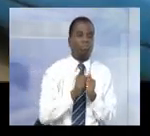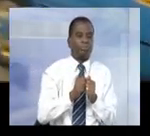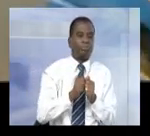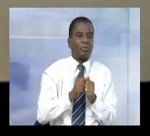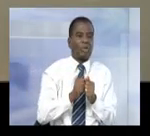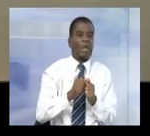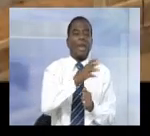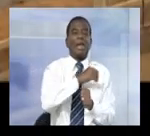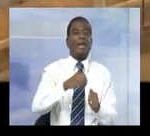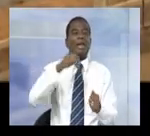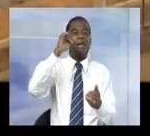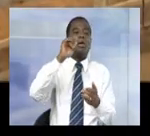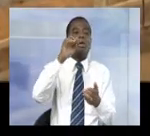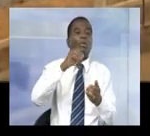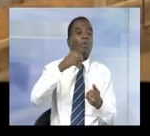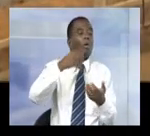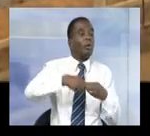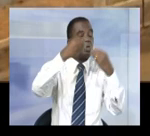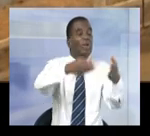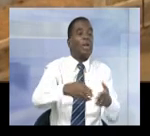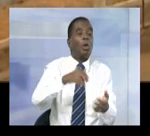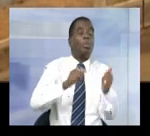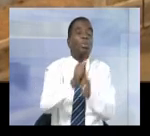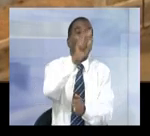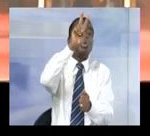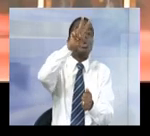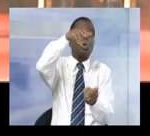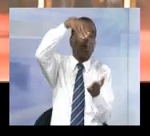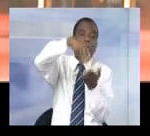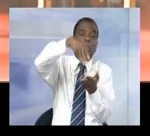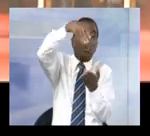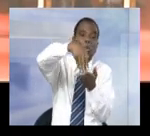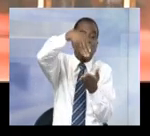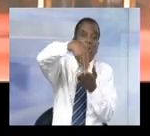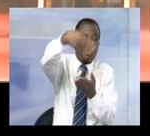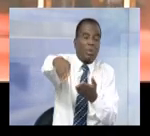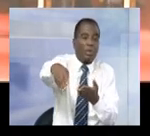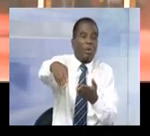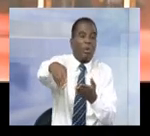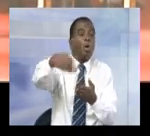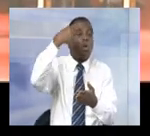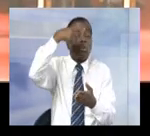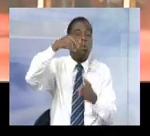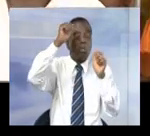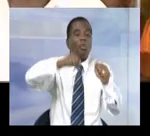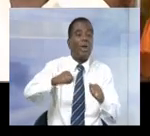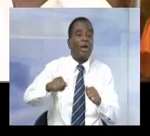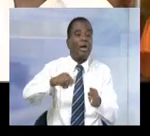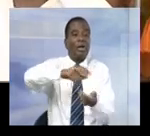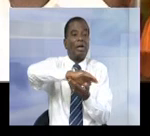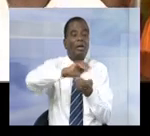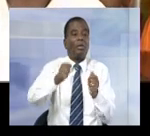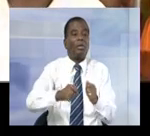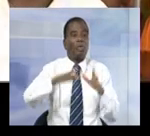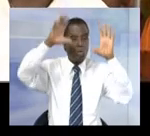équilibré dans le district autonome d'Abidjan, le gouvernement a en effet décidé de lancer l'opération Abidjan Ville Propre.